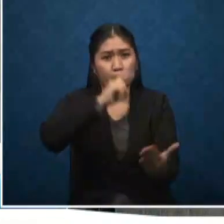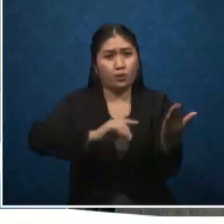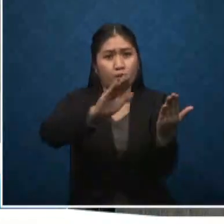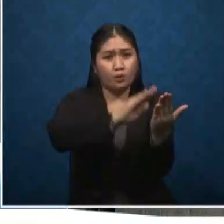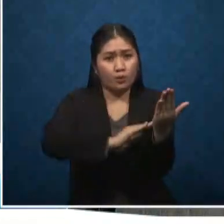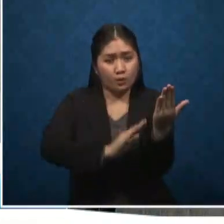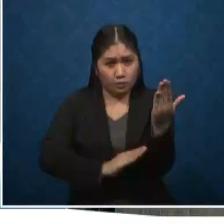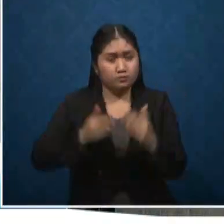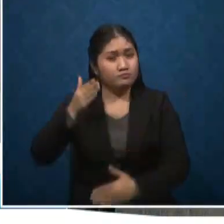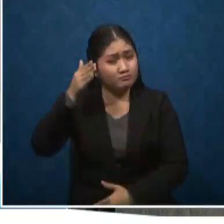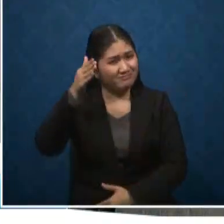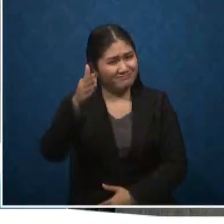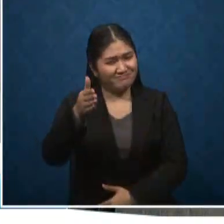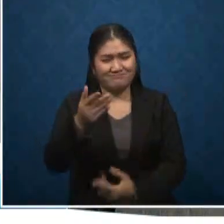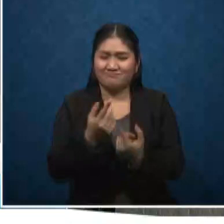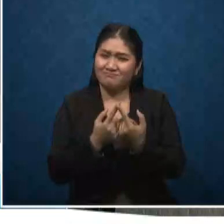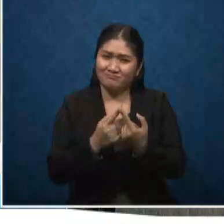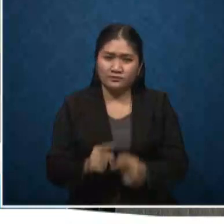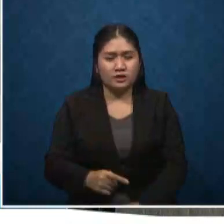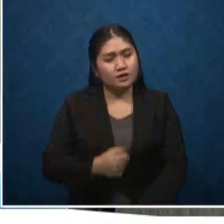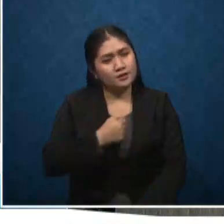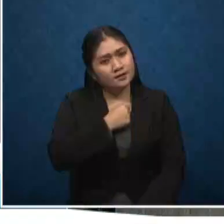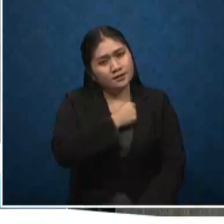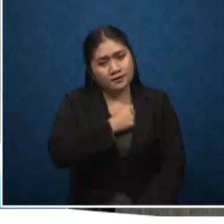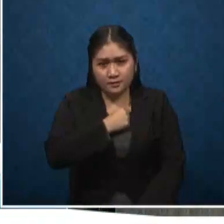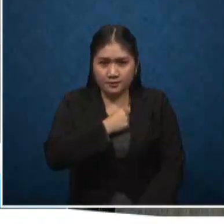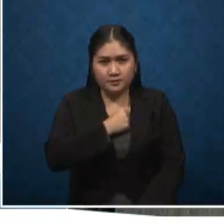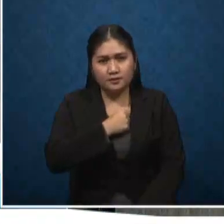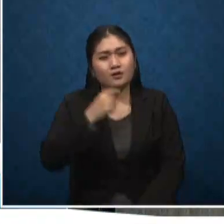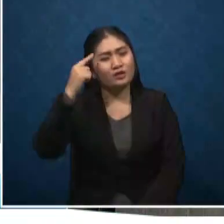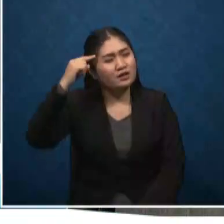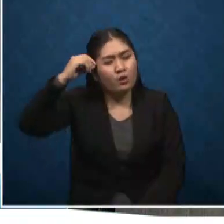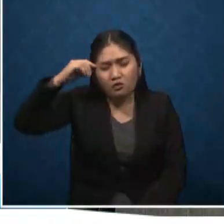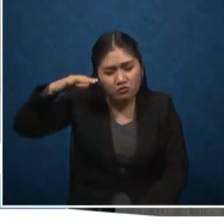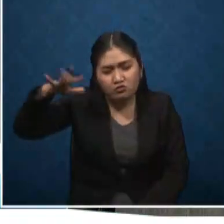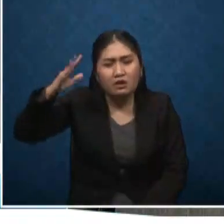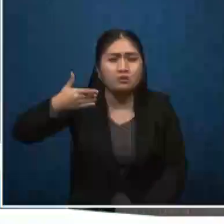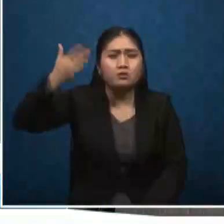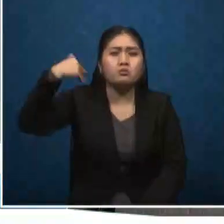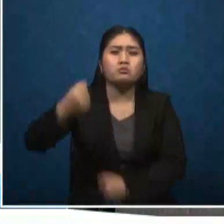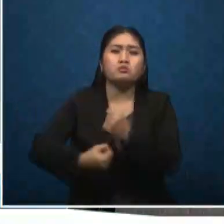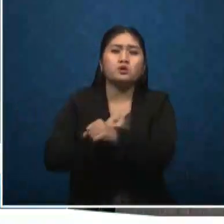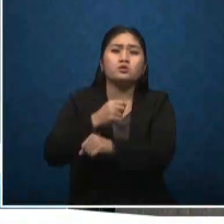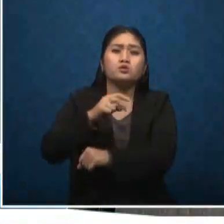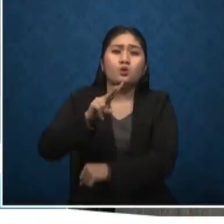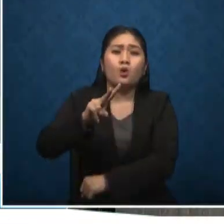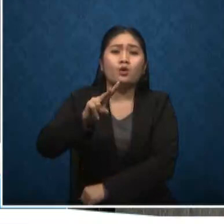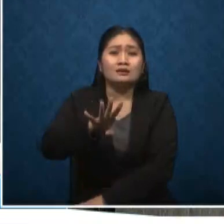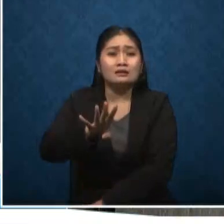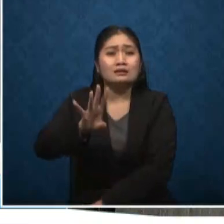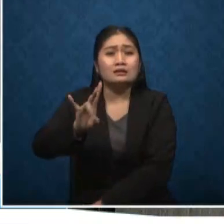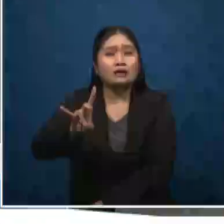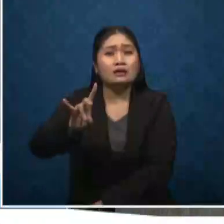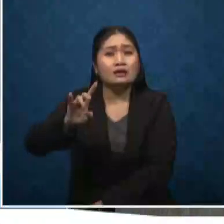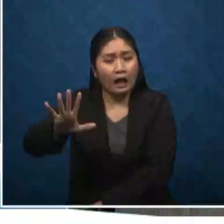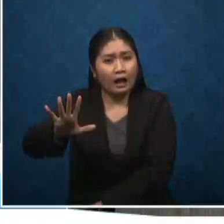แต่เป็นที่น่าเสียใจนะครับว่าเราฝันอย่างนี้มาตั้งแต่ปี 2475ผม